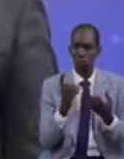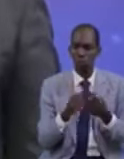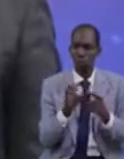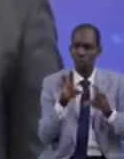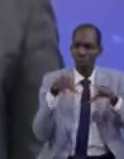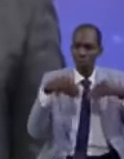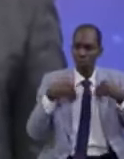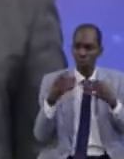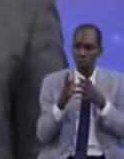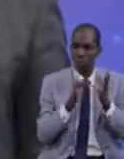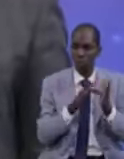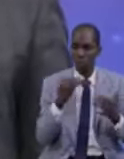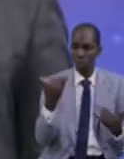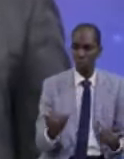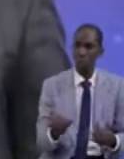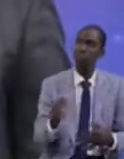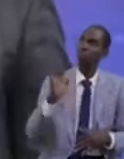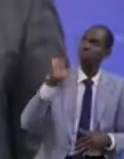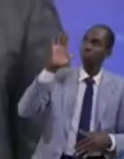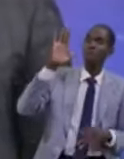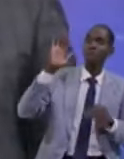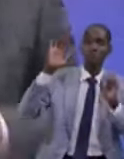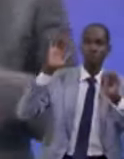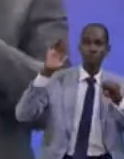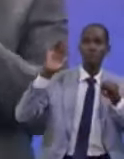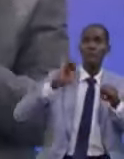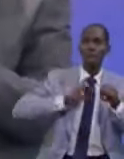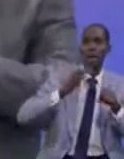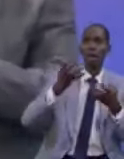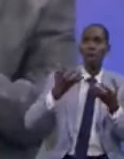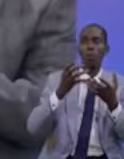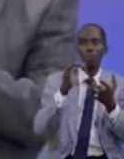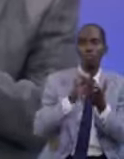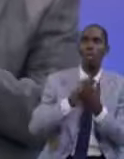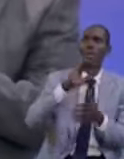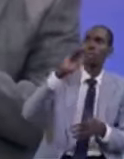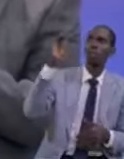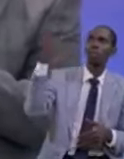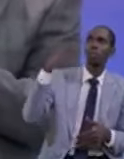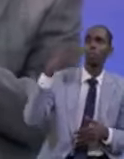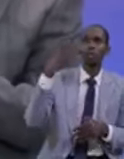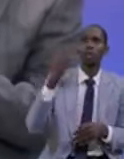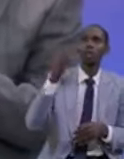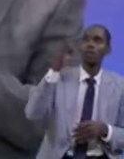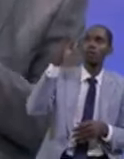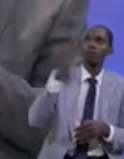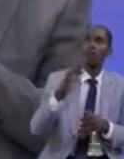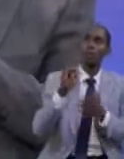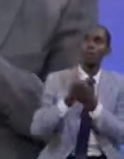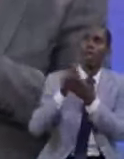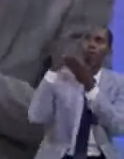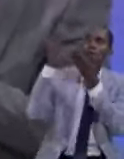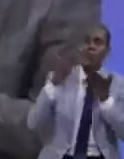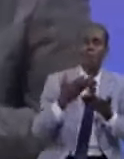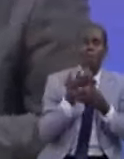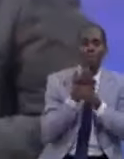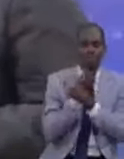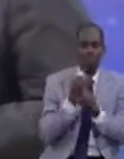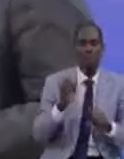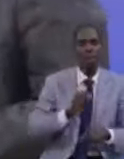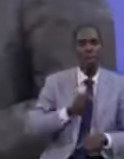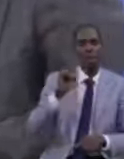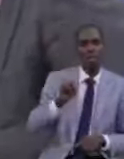m pour dire Seigneur ça c'est la grâce que je veux la grâce de Dieu source de salut